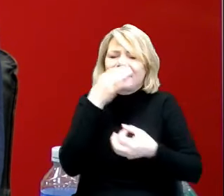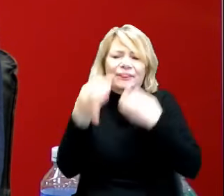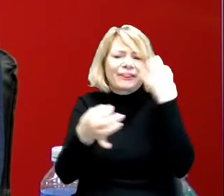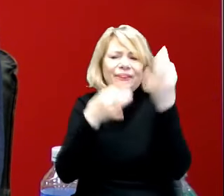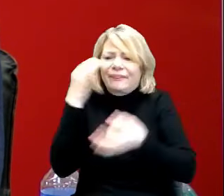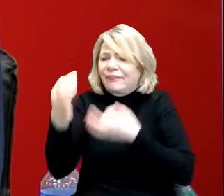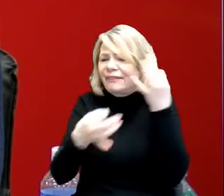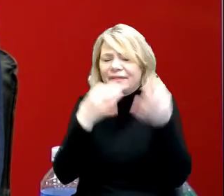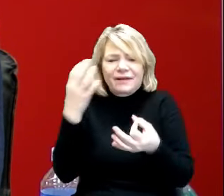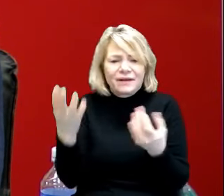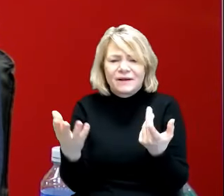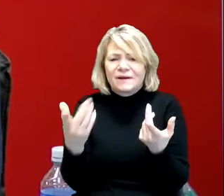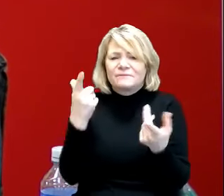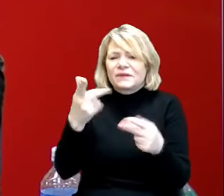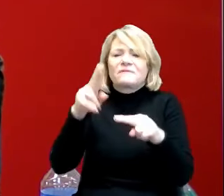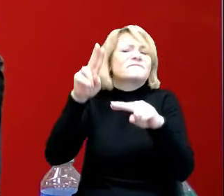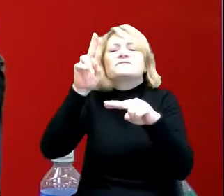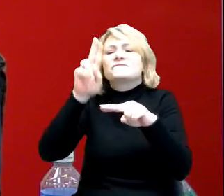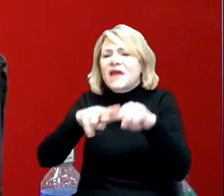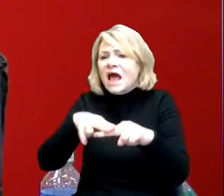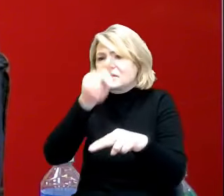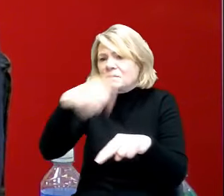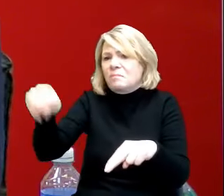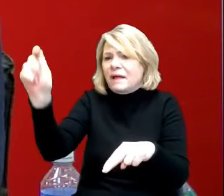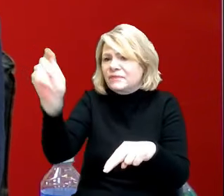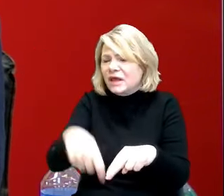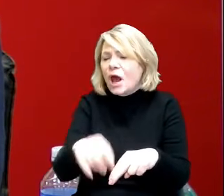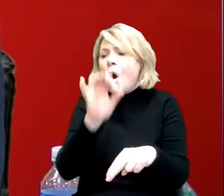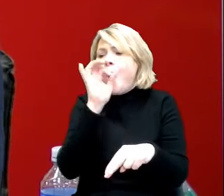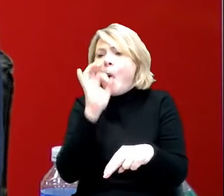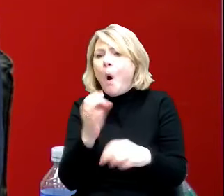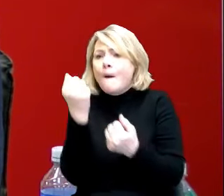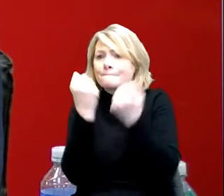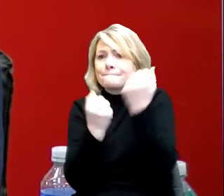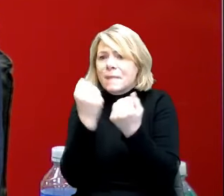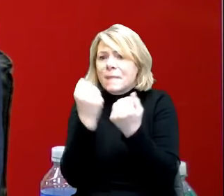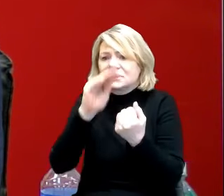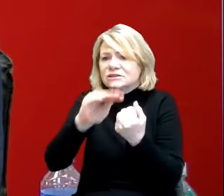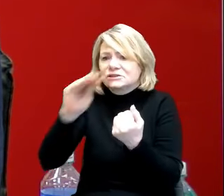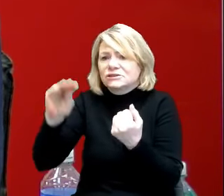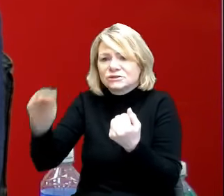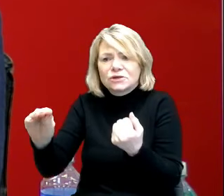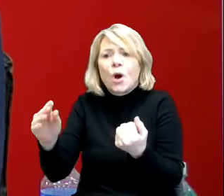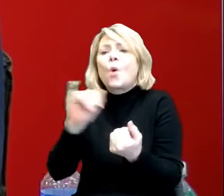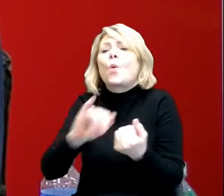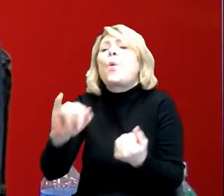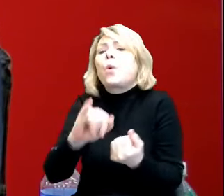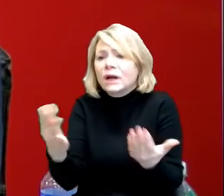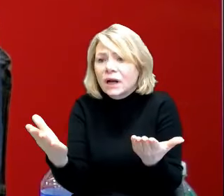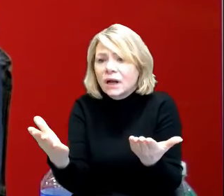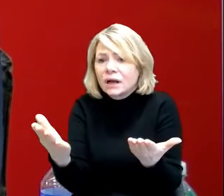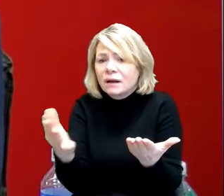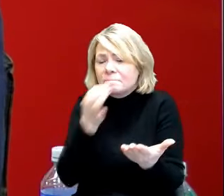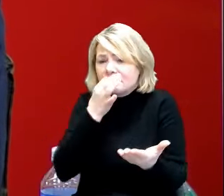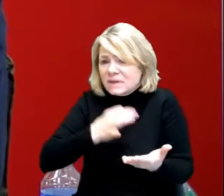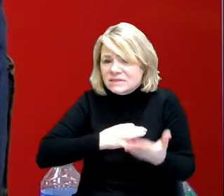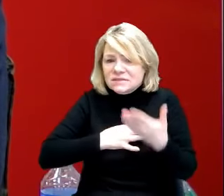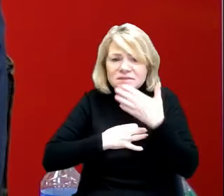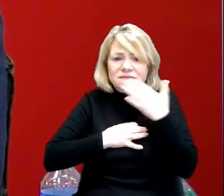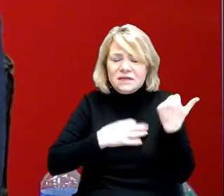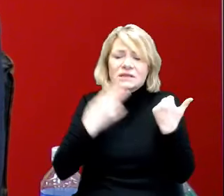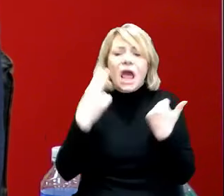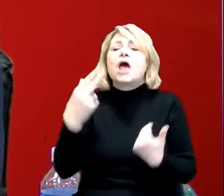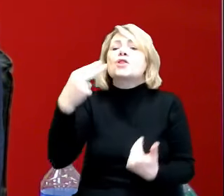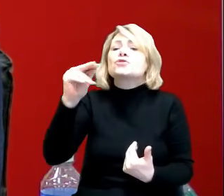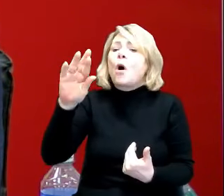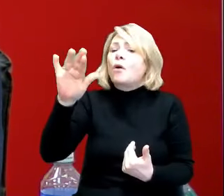kad vietos yra panaikintos o o parkuoti niekas neparodė kur tai norfos prekybos centro